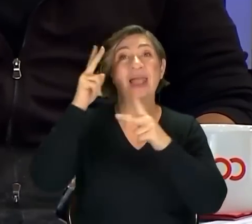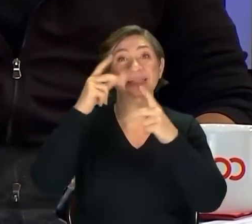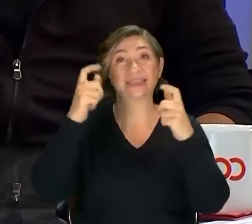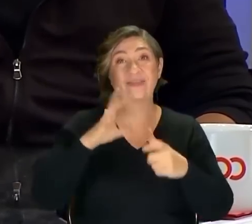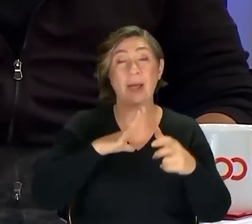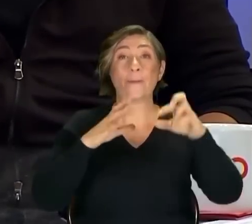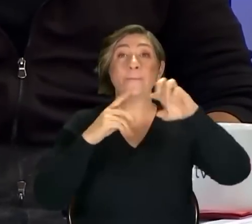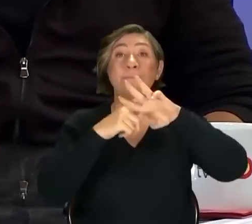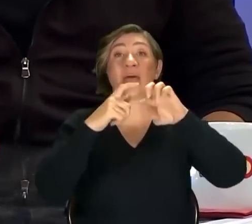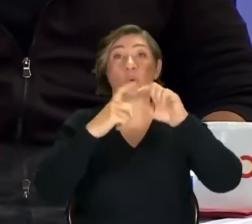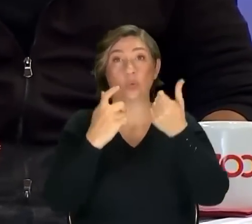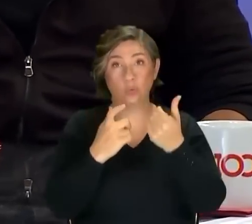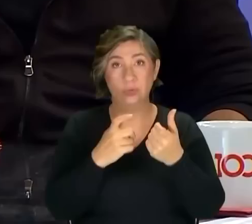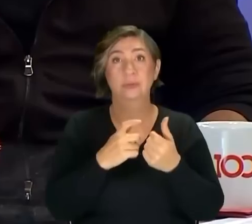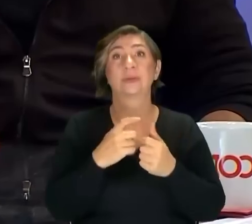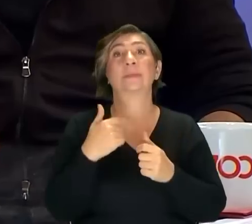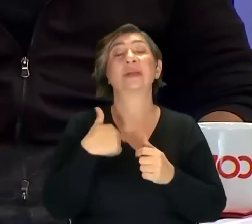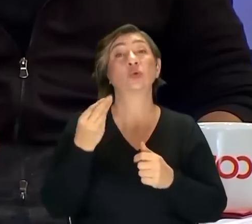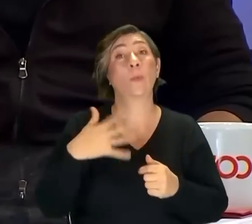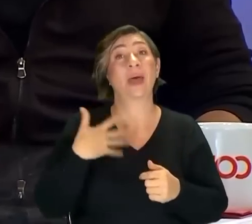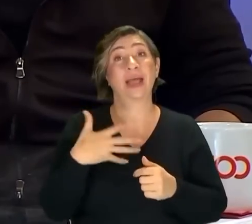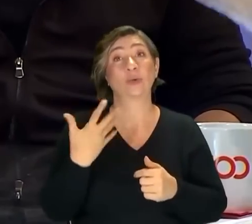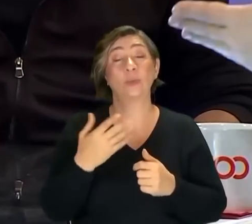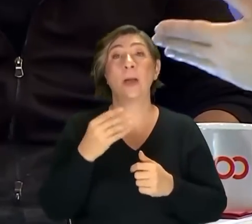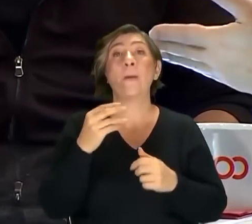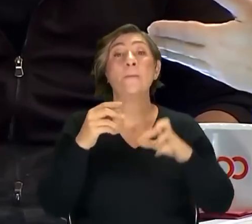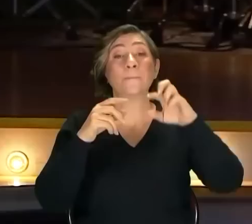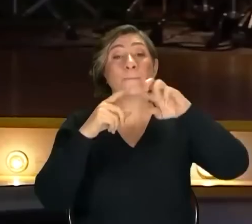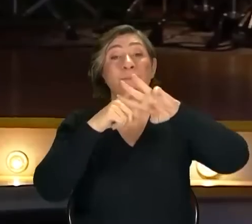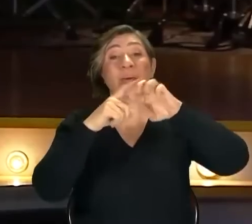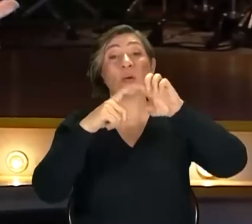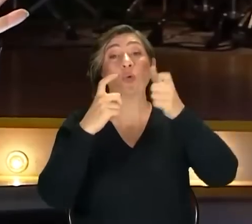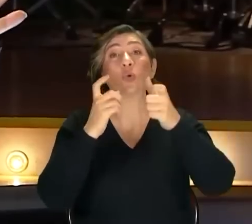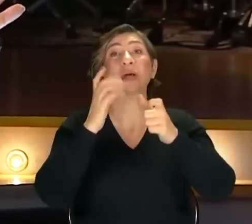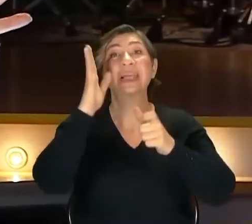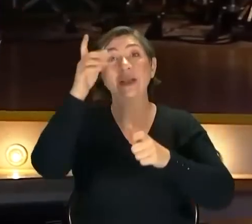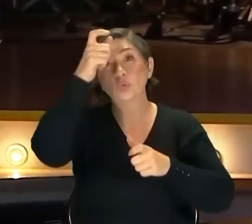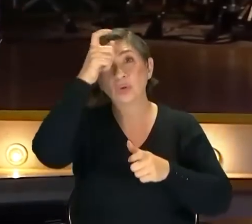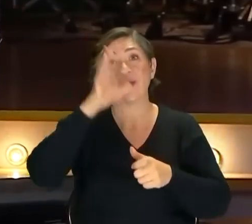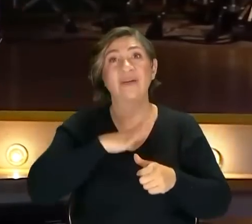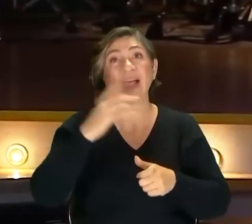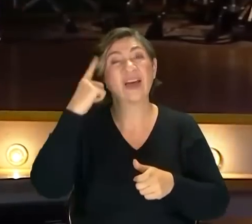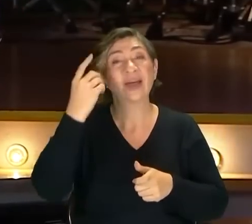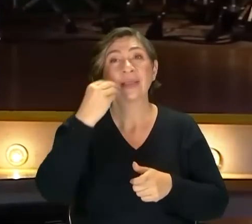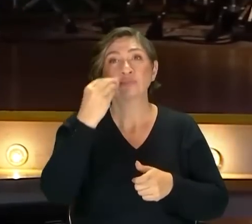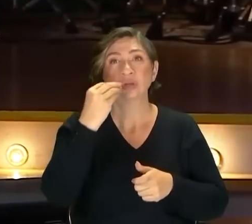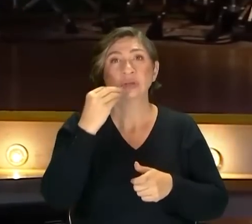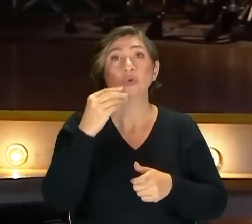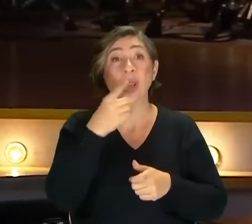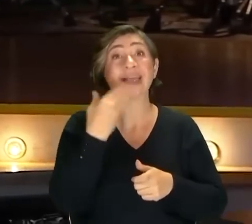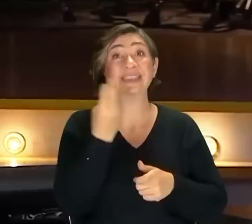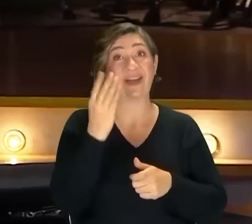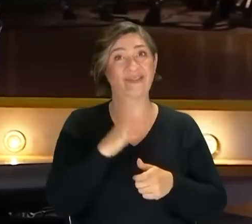yerler var. Peru mesela. Peru. Ben de çok merak ediyorum. Peru'ya giden Türkler var. Kafayı yemiş olanlar. Tabii tabii. Bana diyorlar ki var